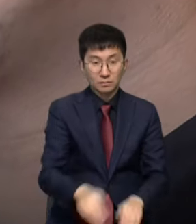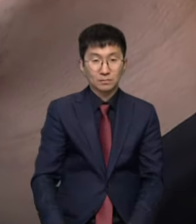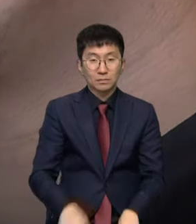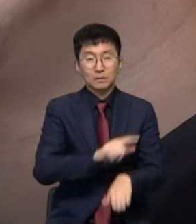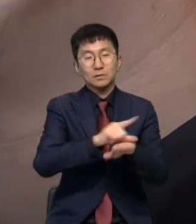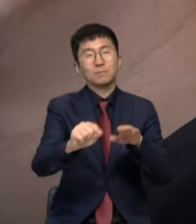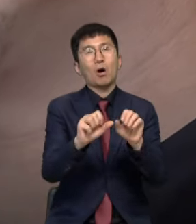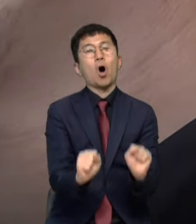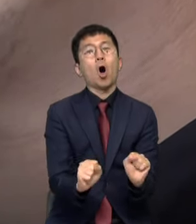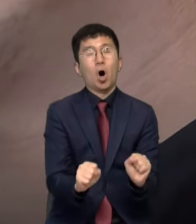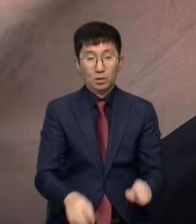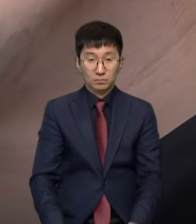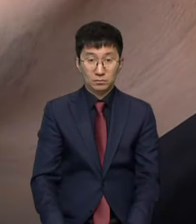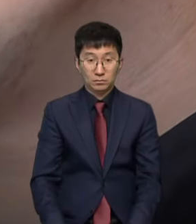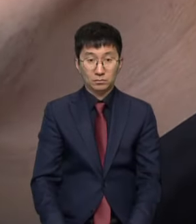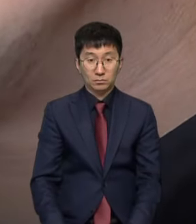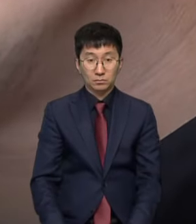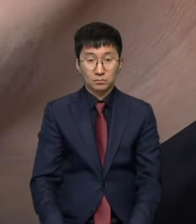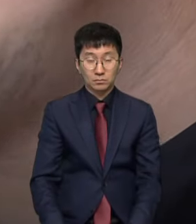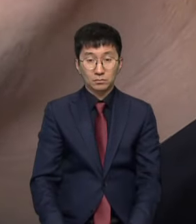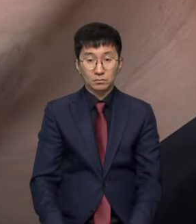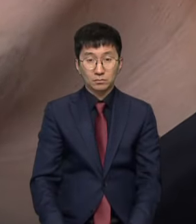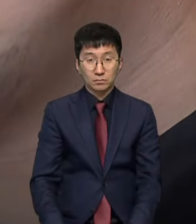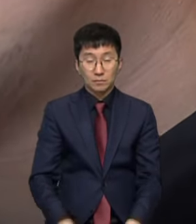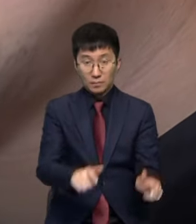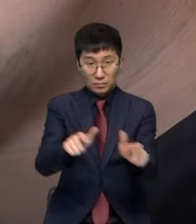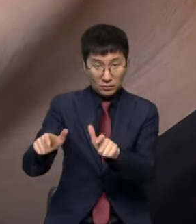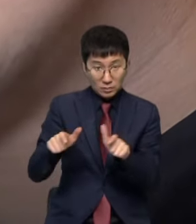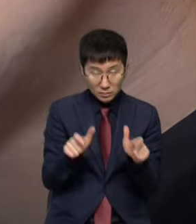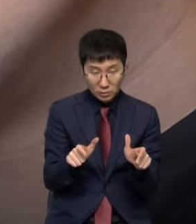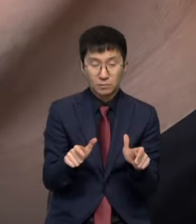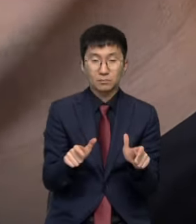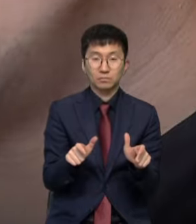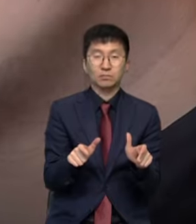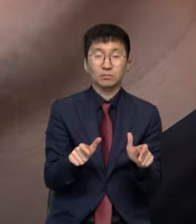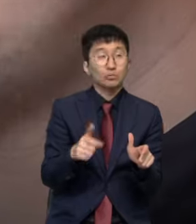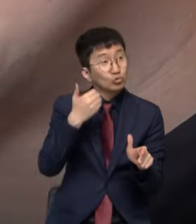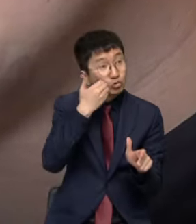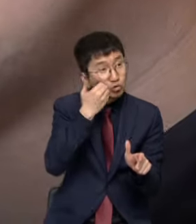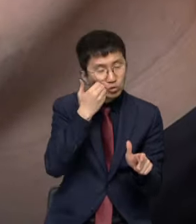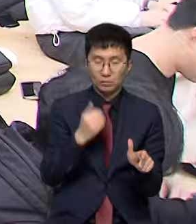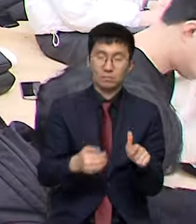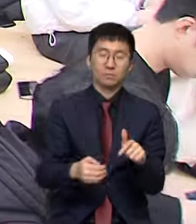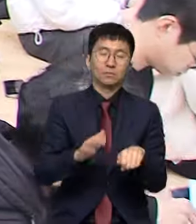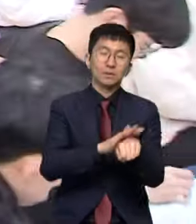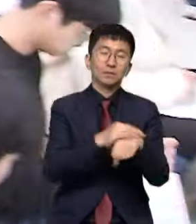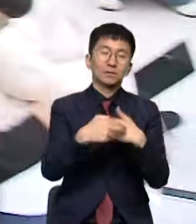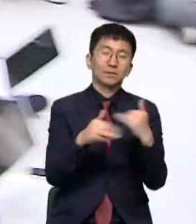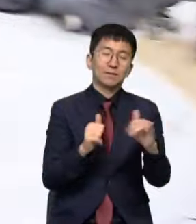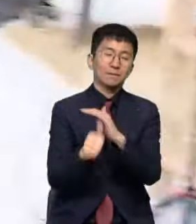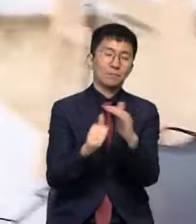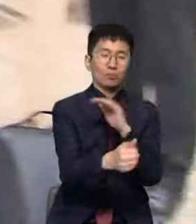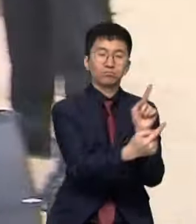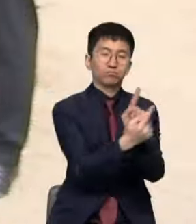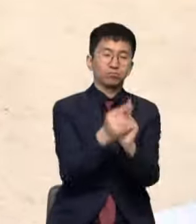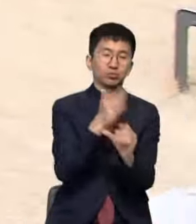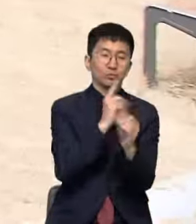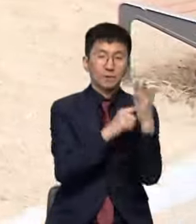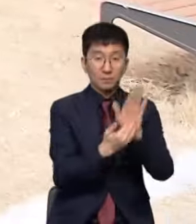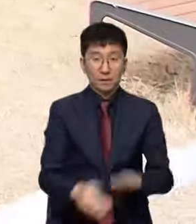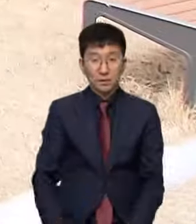중이란 글을 남기며 대신 지역 수련병원 전공의 대표를 만나고 있다고 근황을 전했습니다. 사직서를 낸 한